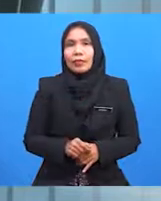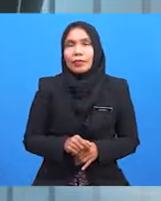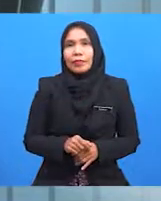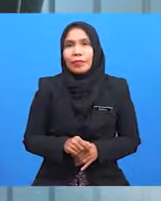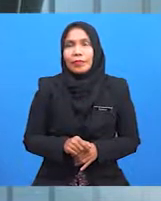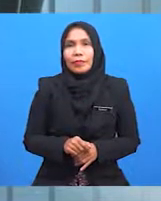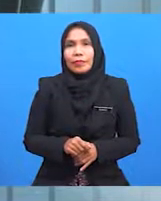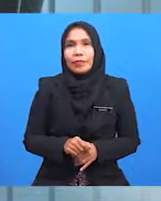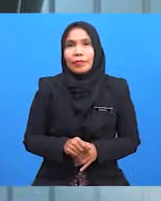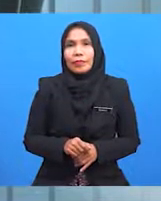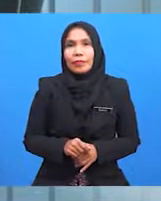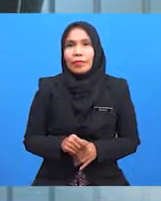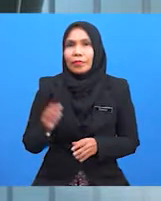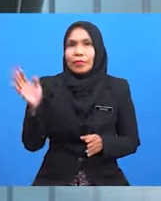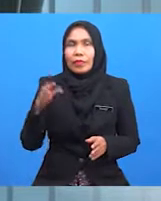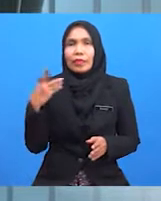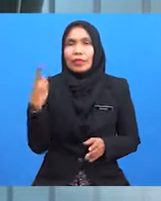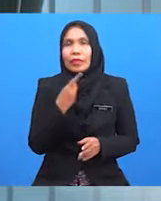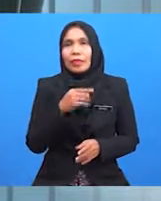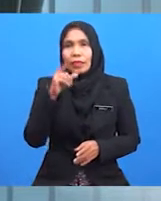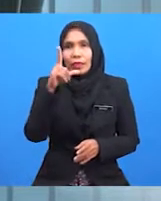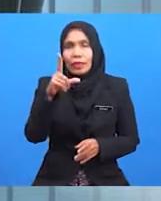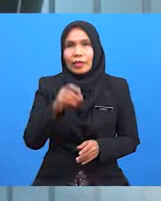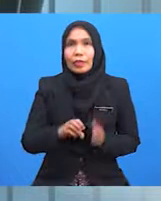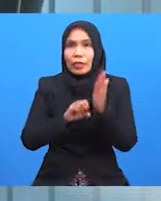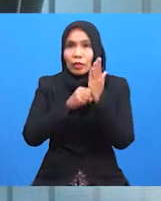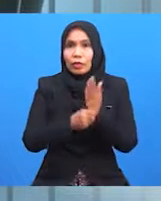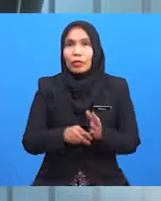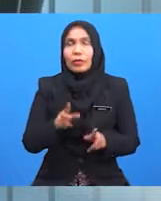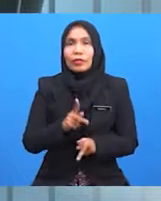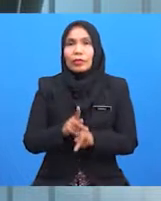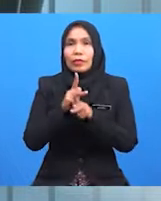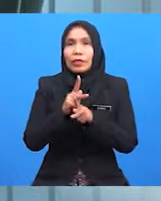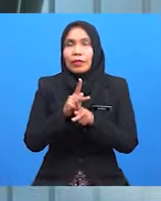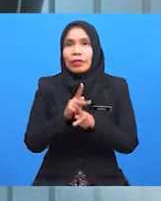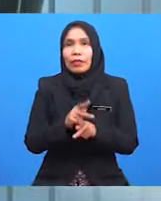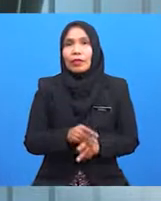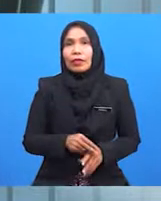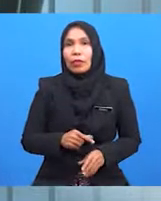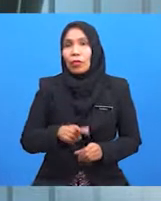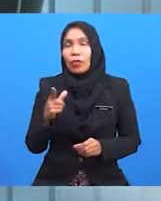Seterusnya, marilah kita lihat sumber pinjaman luar negara dan pinjaman dalam negeri.